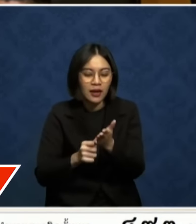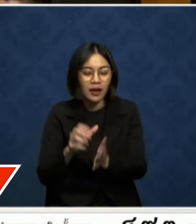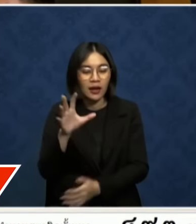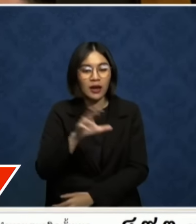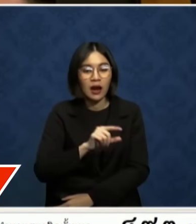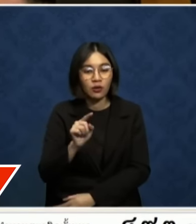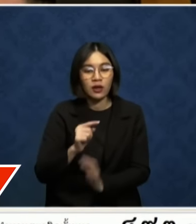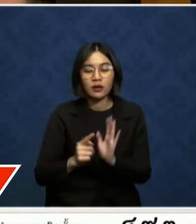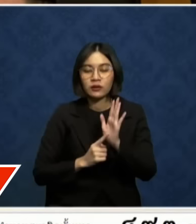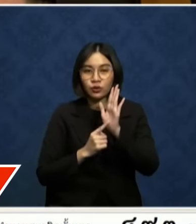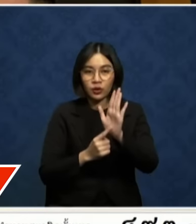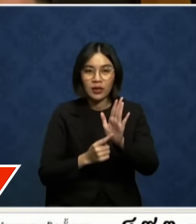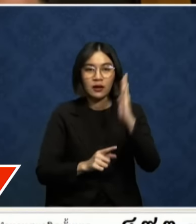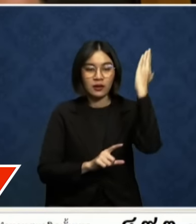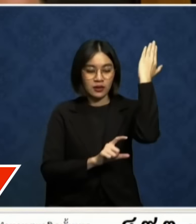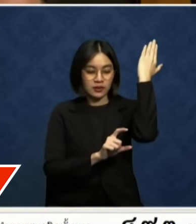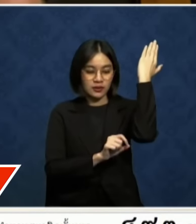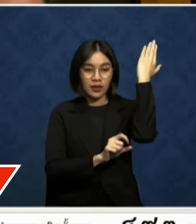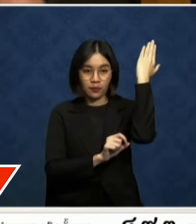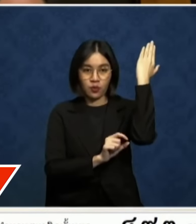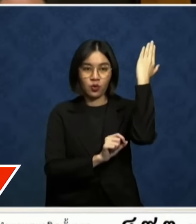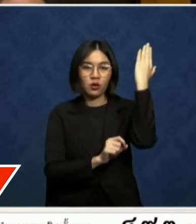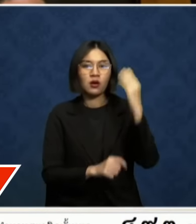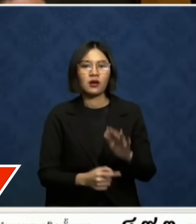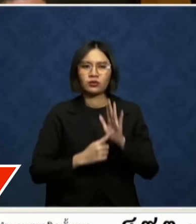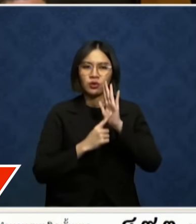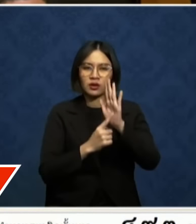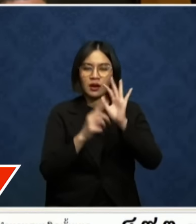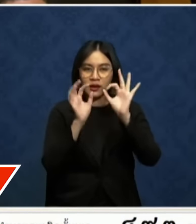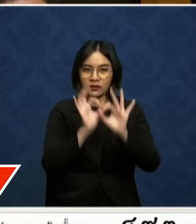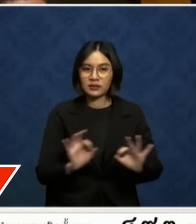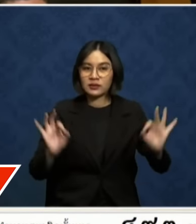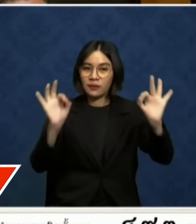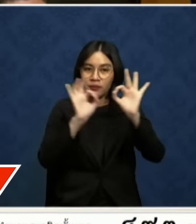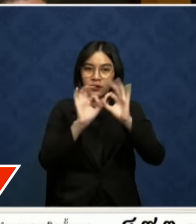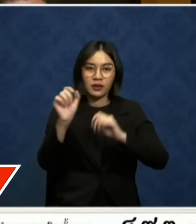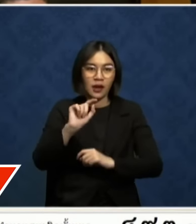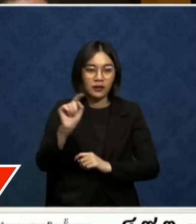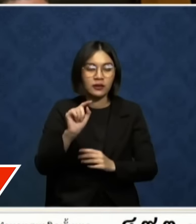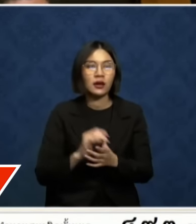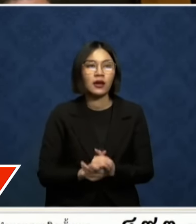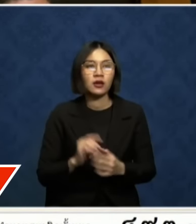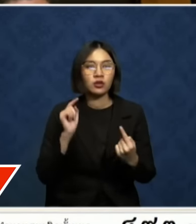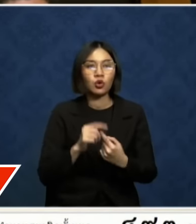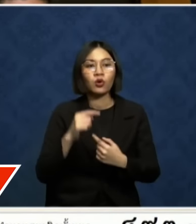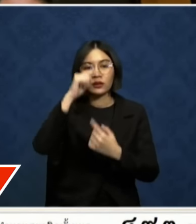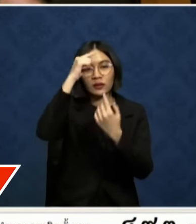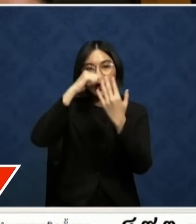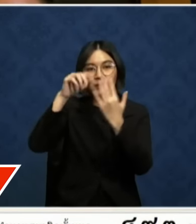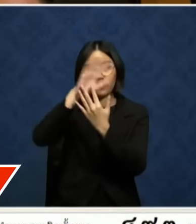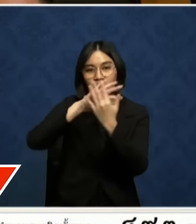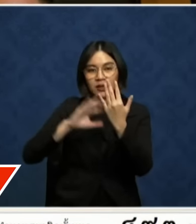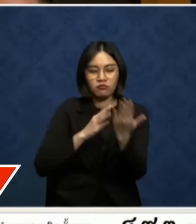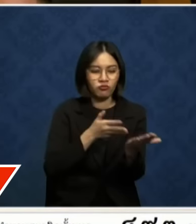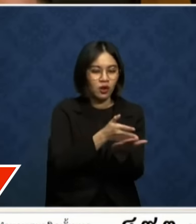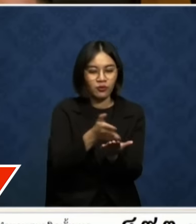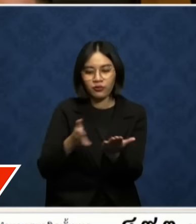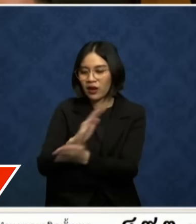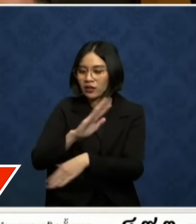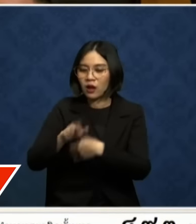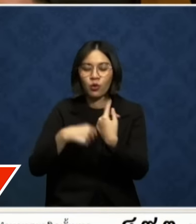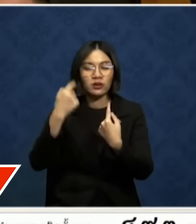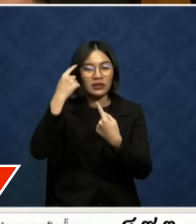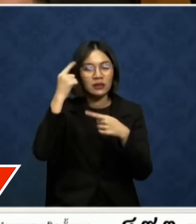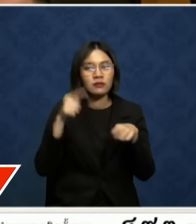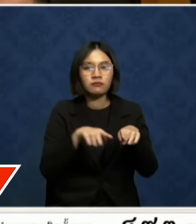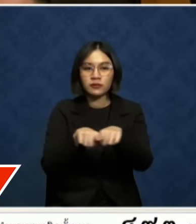โมเดลอย่างกรณีสิงคโปร์เนี่ยนะครับเป็นโมเดลที่สำคัญที่เราจะได้มีการใช้สำหรับประเทศไทยเนี่ยนะครับทุกฝ่ายก็เห็นด้วยในหลักการนี้